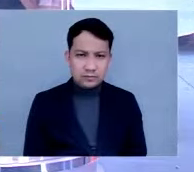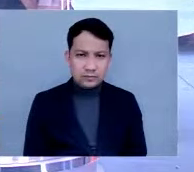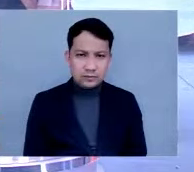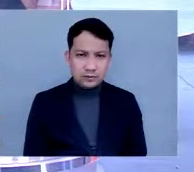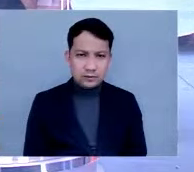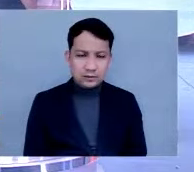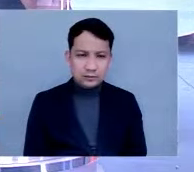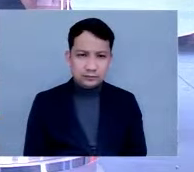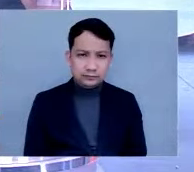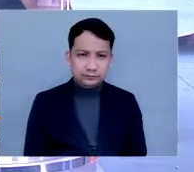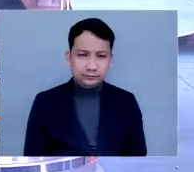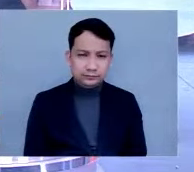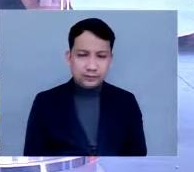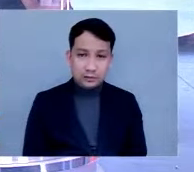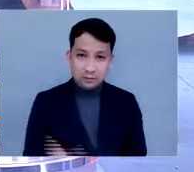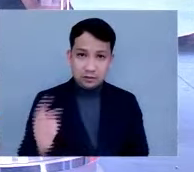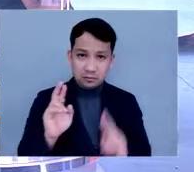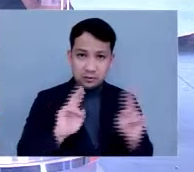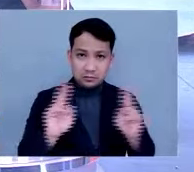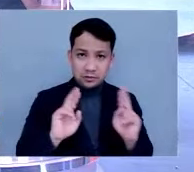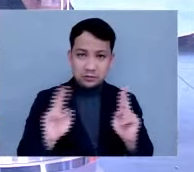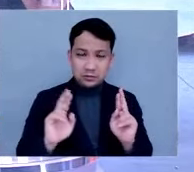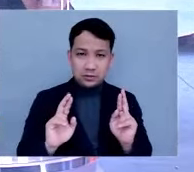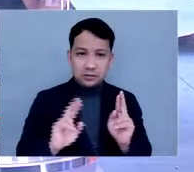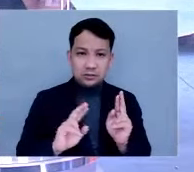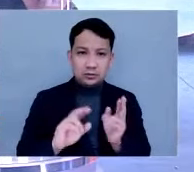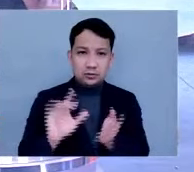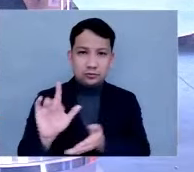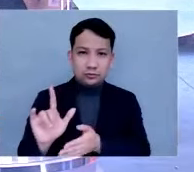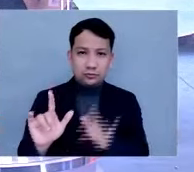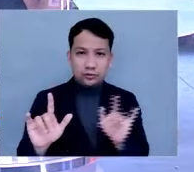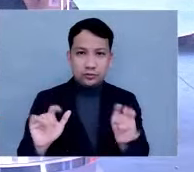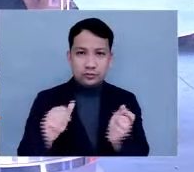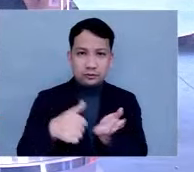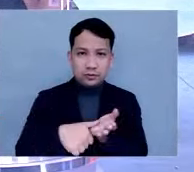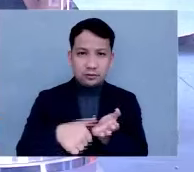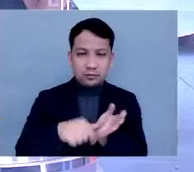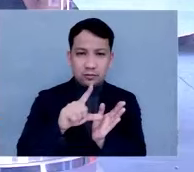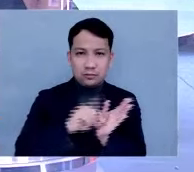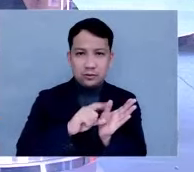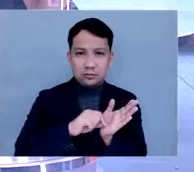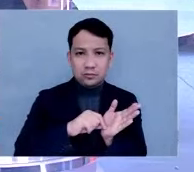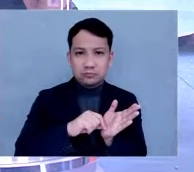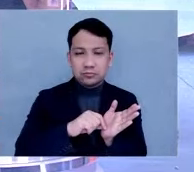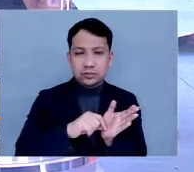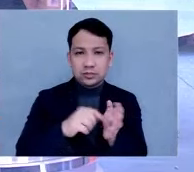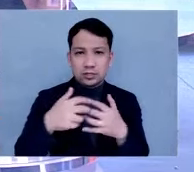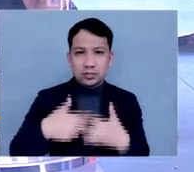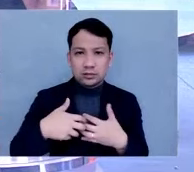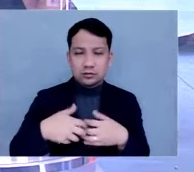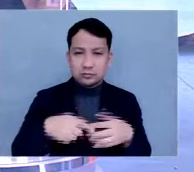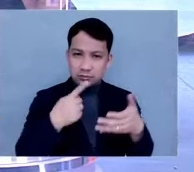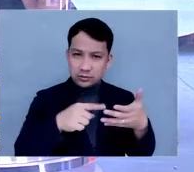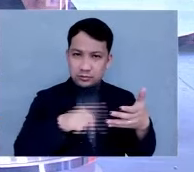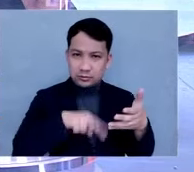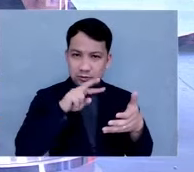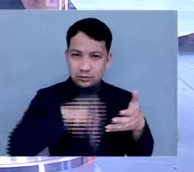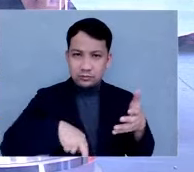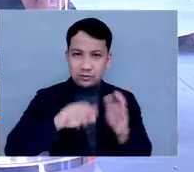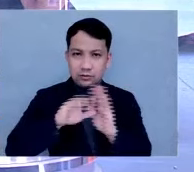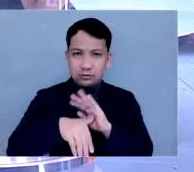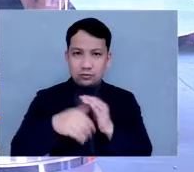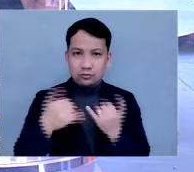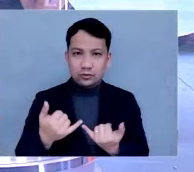Review naman tayo sa paghahanda sa 2025 elections. Mga gagamiting printer naman para sa balota ang pinasilip ng COMELEC ngayong